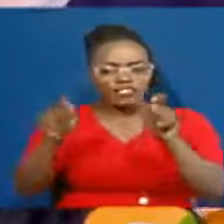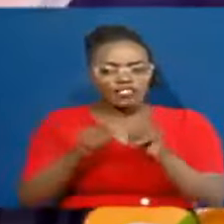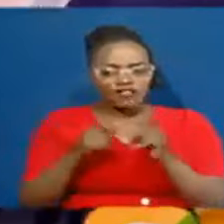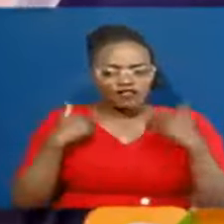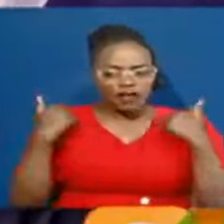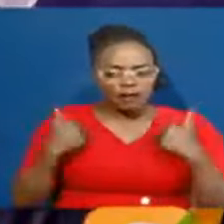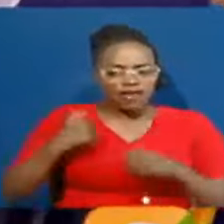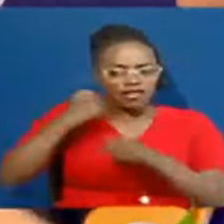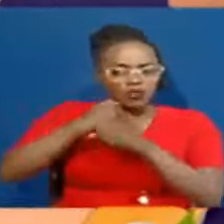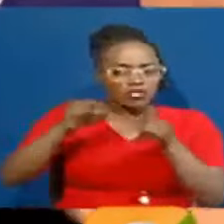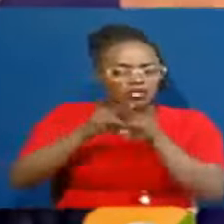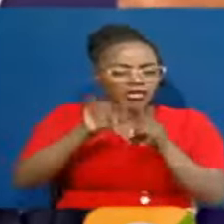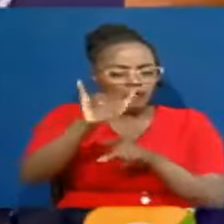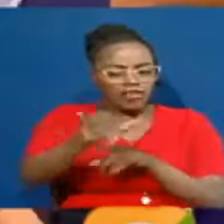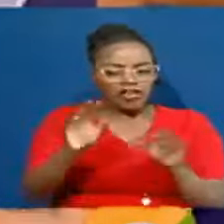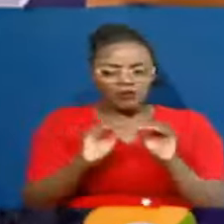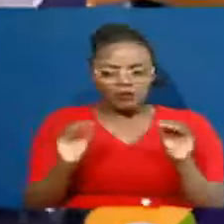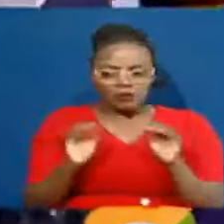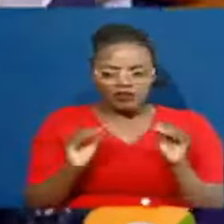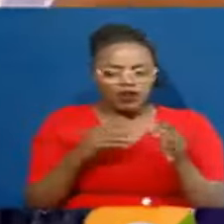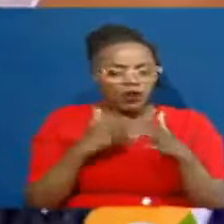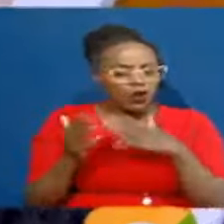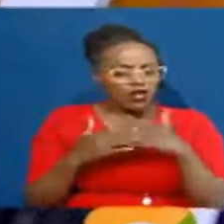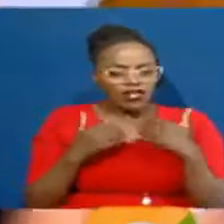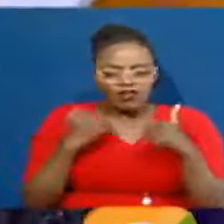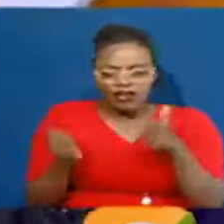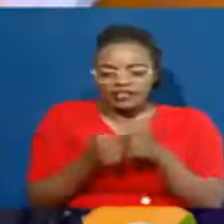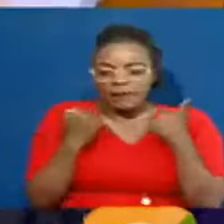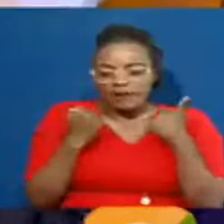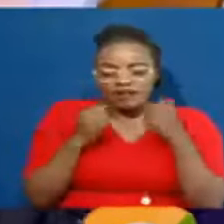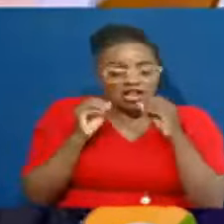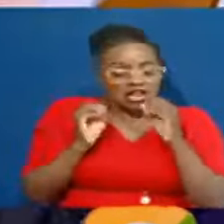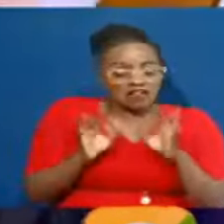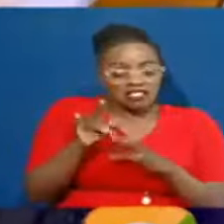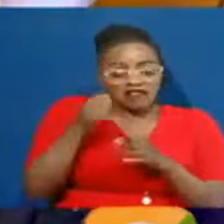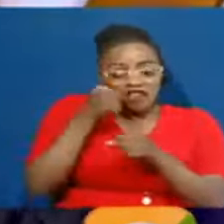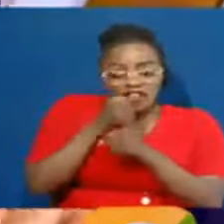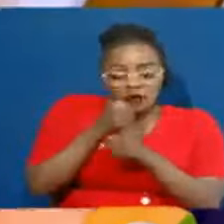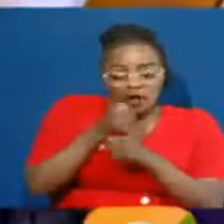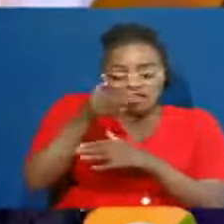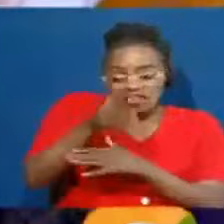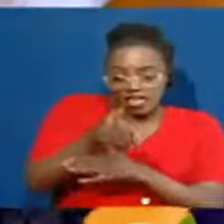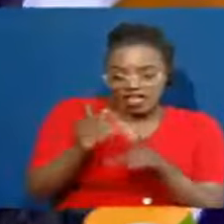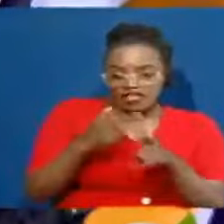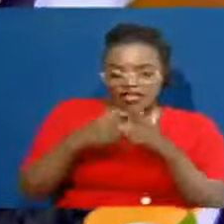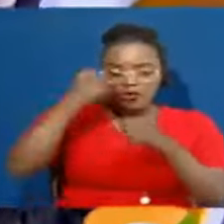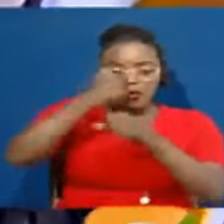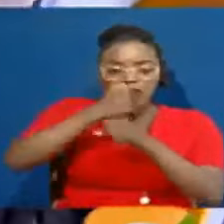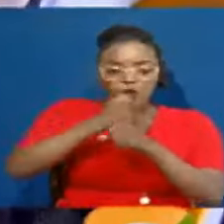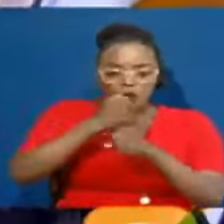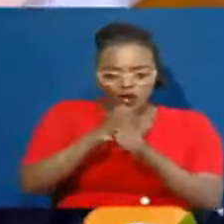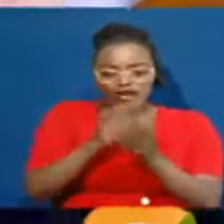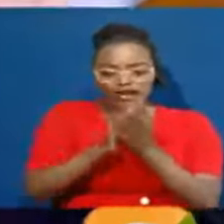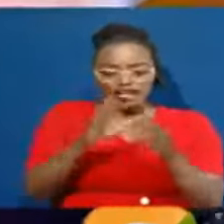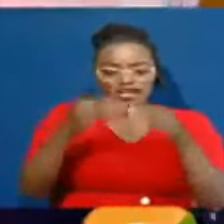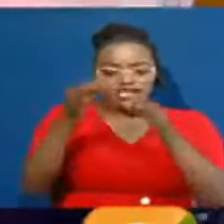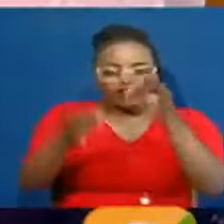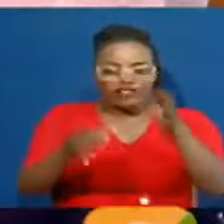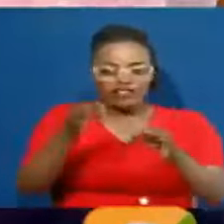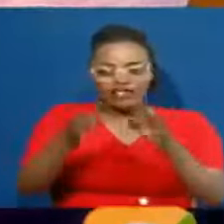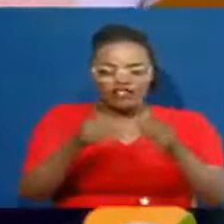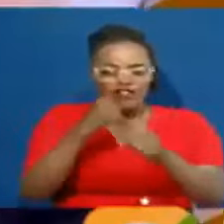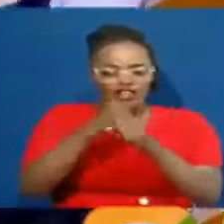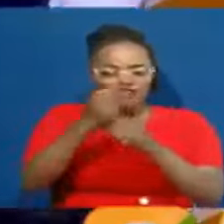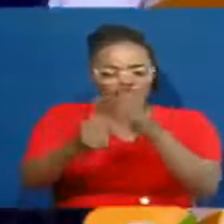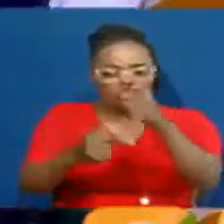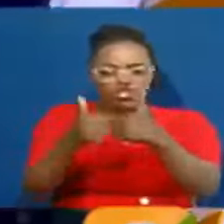mimi siwafanyi hivyo. Kama ni chochote kinachokwenda, bora wewe ni mkazi wa kule, tunawafanyia haki. Sasa alikuwa haiendeshi